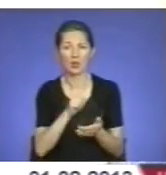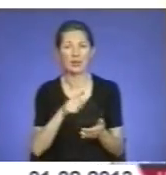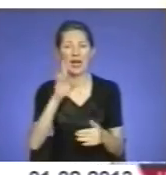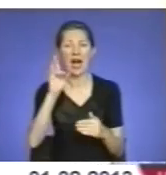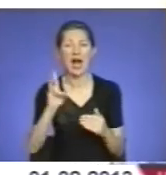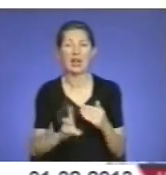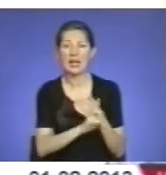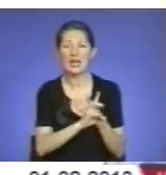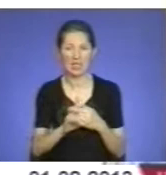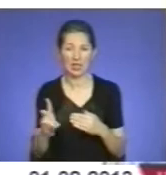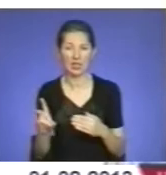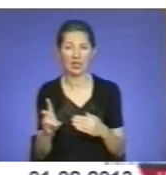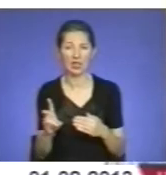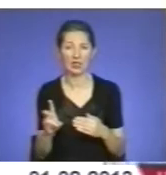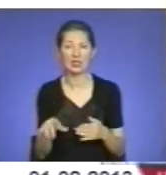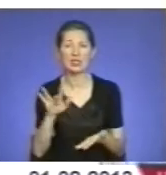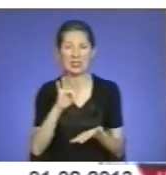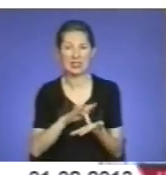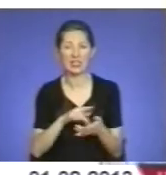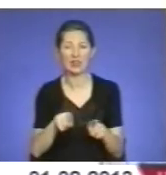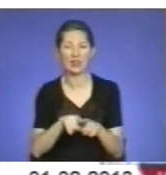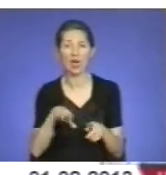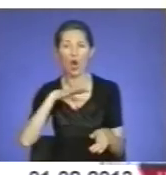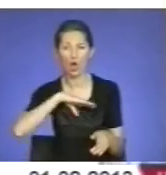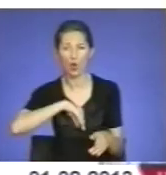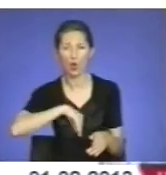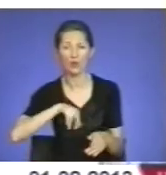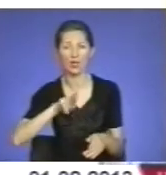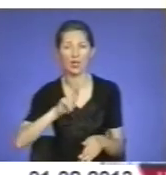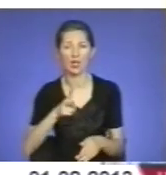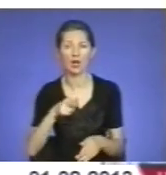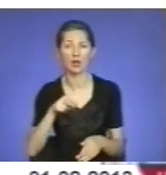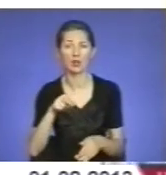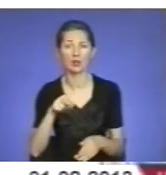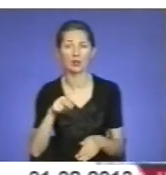релігійних центрів, таких духовних, як